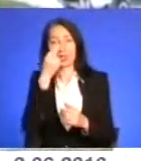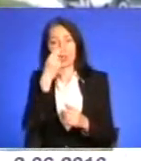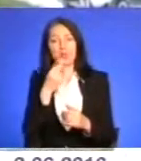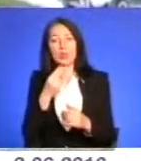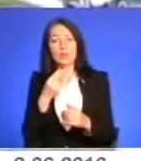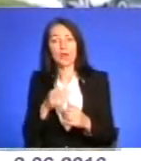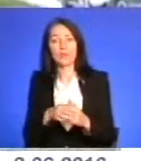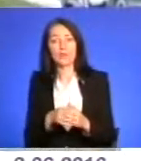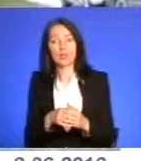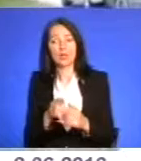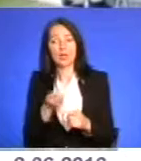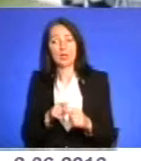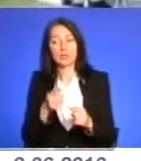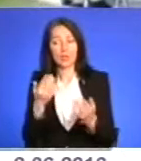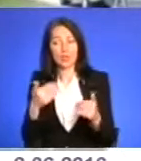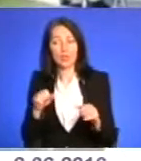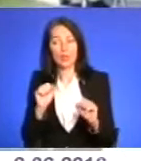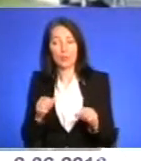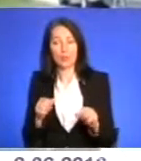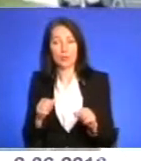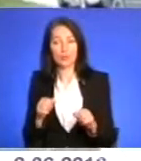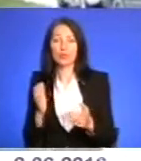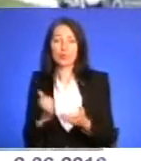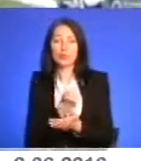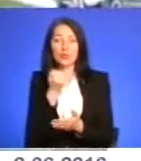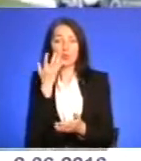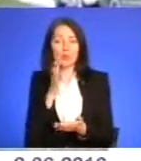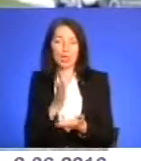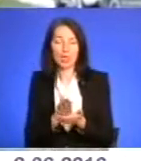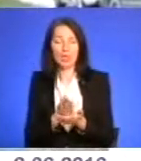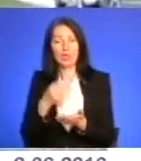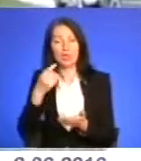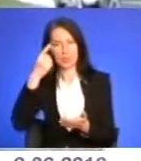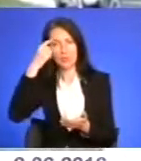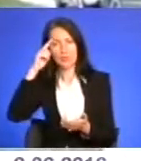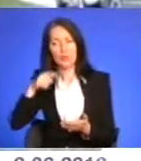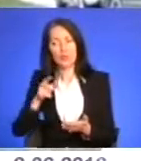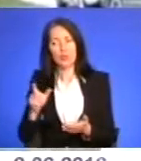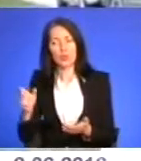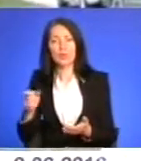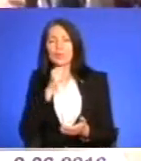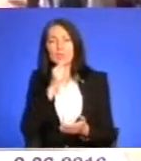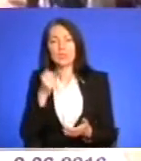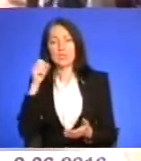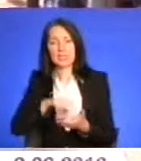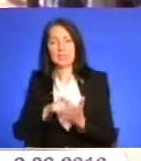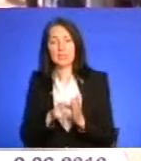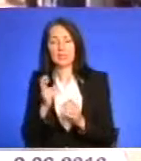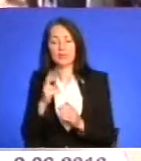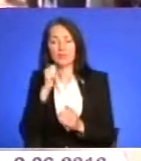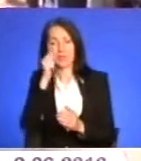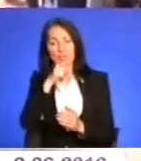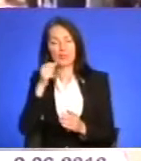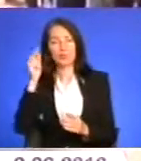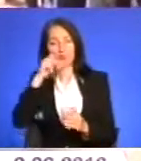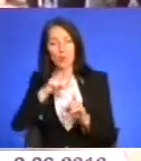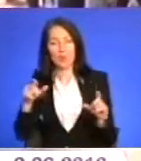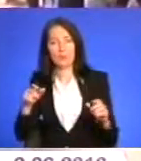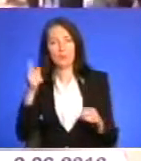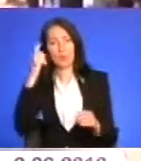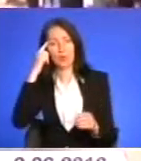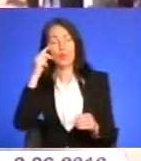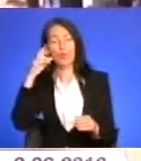є свідомими людьми, тобто, власне, в старших класах 12-річної школи. На думку начальника управління освіти